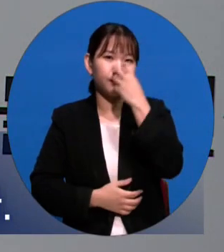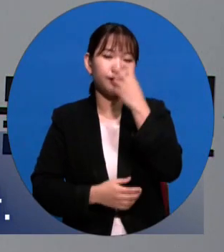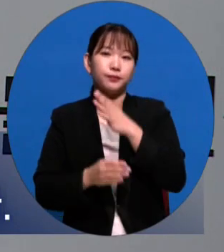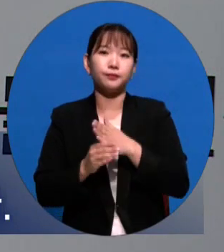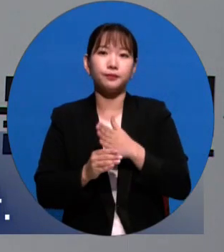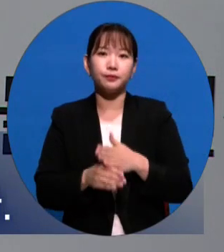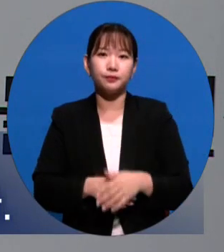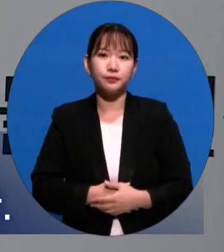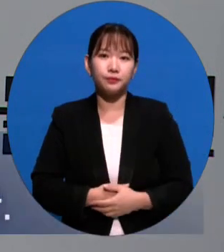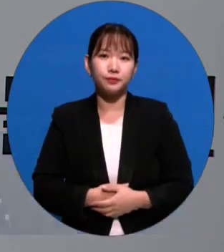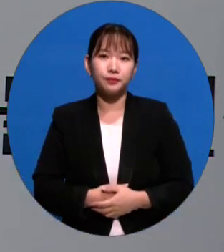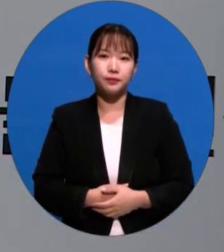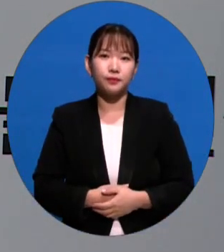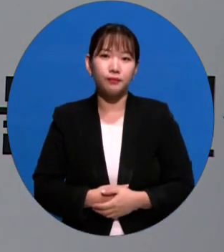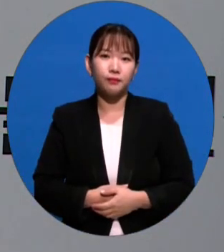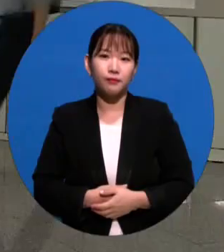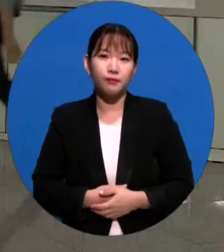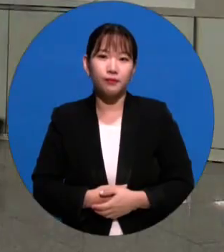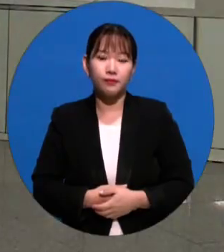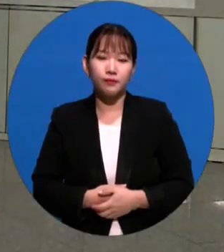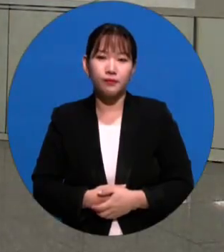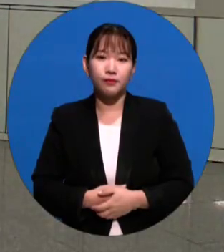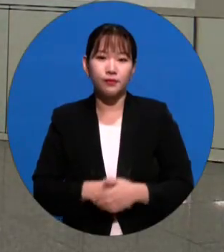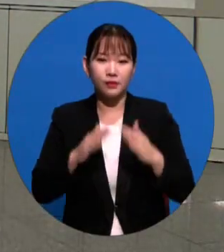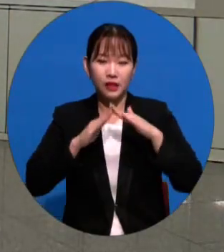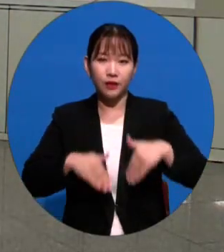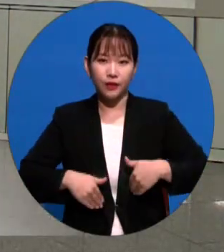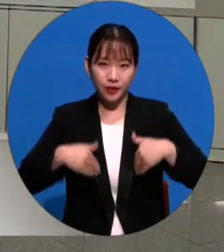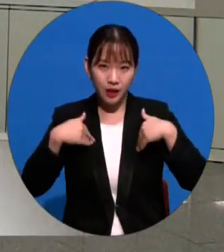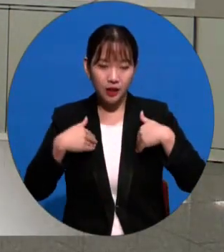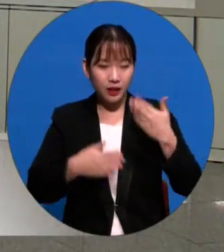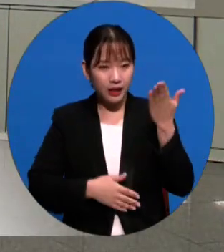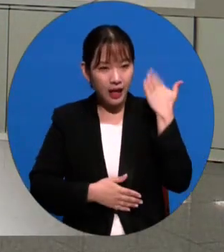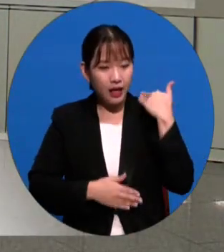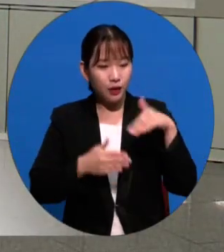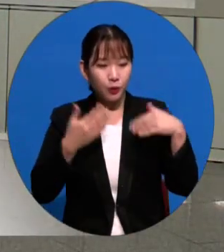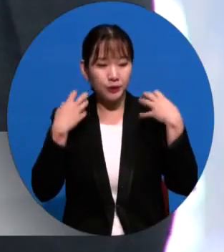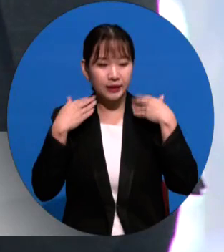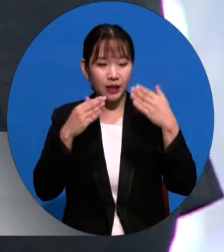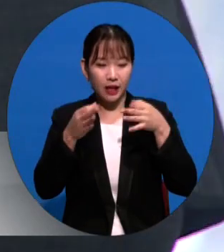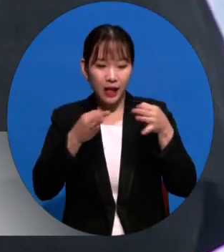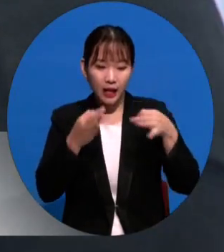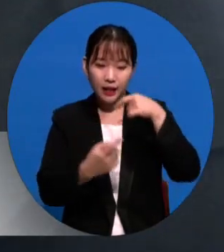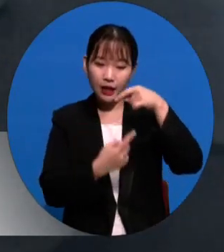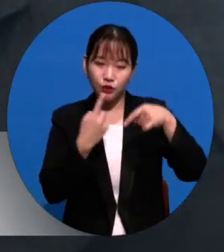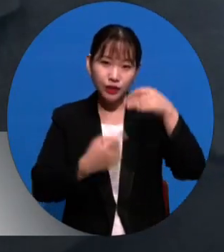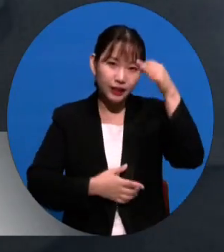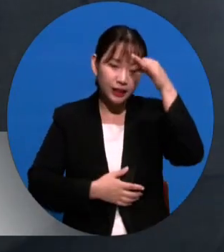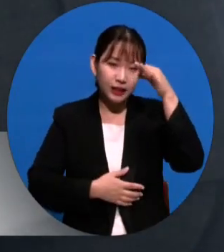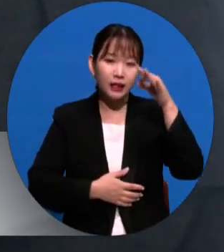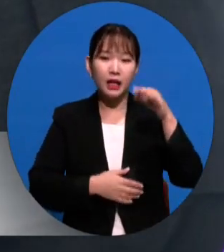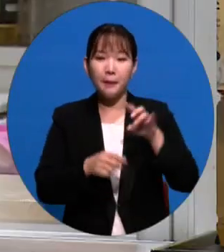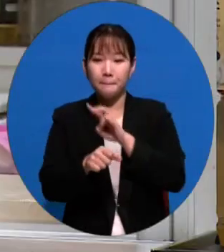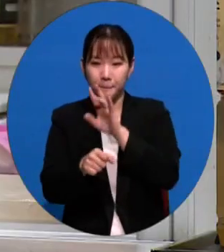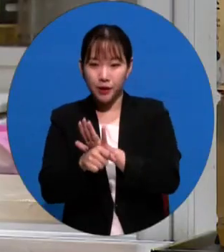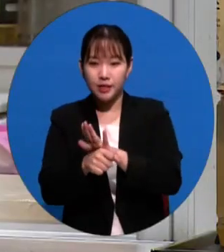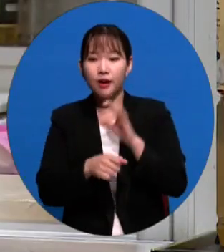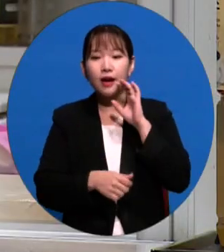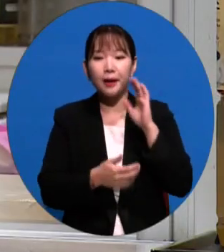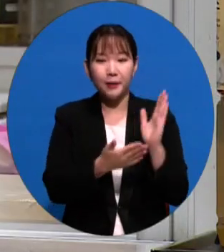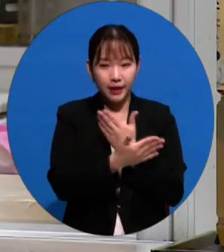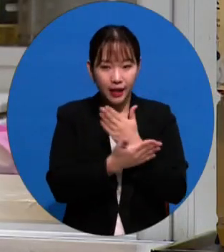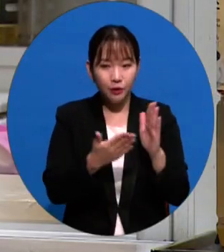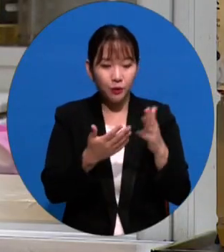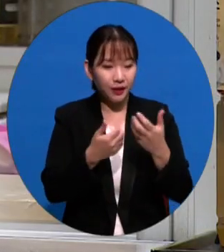면밀하게 검토를 하고 있는 과정입니다. 전라남도는 기존 도청 매점 기능을 편의점과 카페로 나눠 운영자를